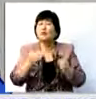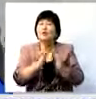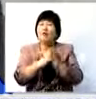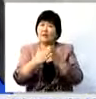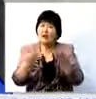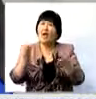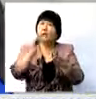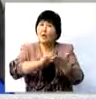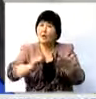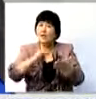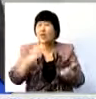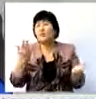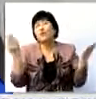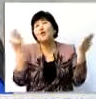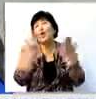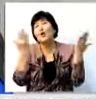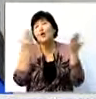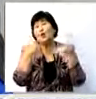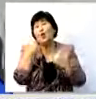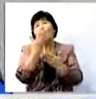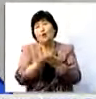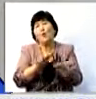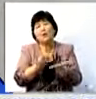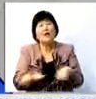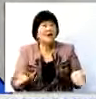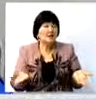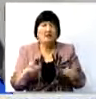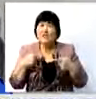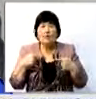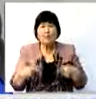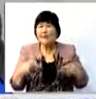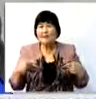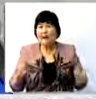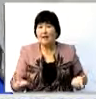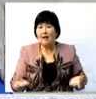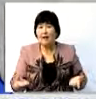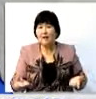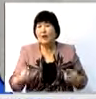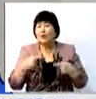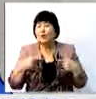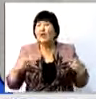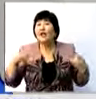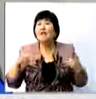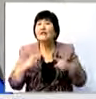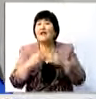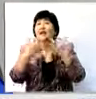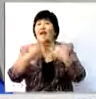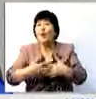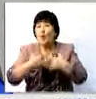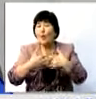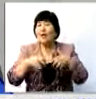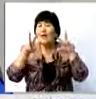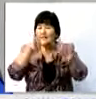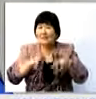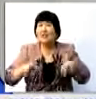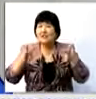шығарып, немесе кино оқып көрсетіп, немесе басқа да түрлі технологиялармен